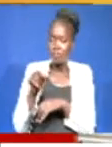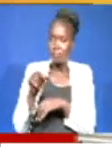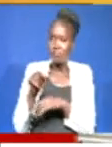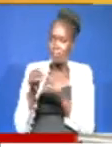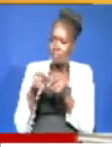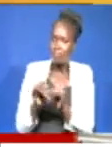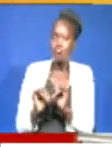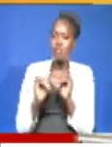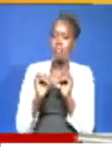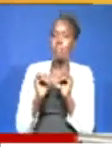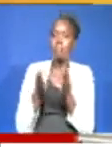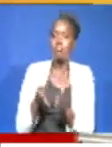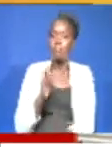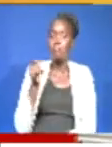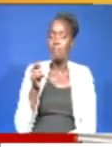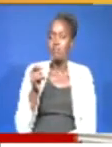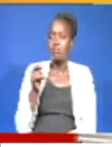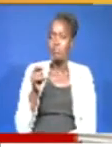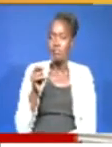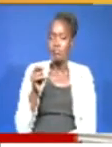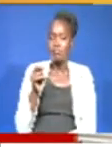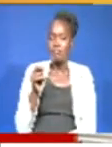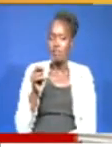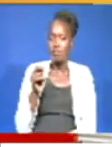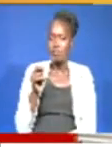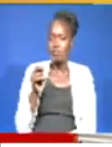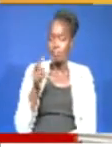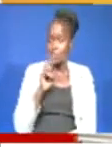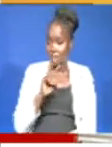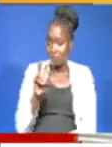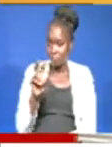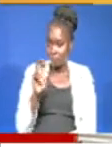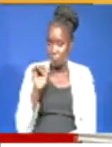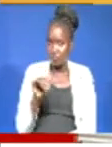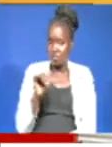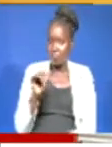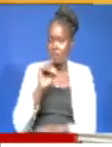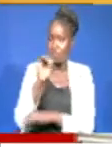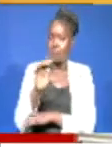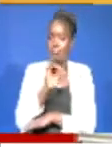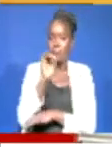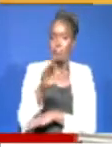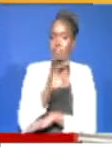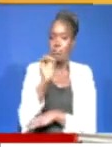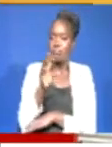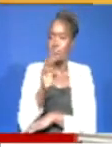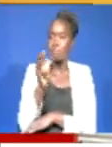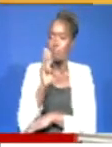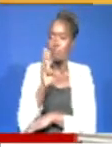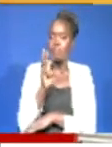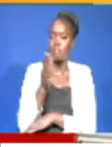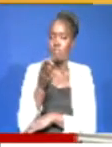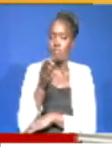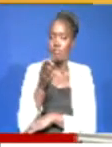majaribio hata humu katika taasisi zetu za hapa nchini. Tumeona kwamba unyunyuziaji maji wa mimea kwa